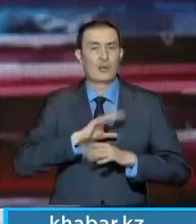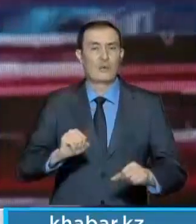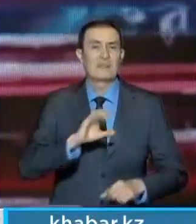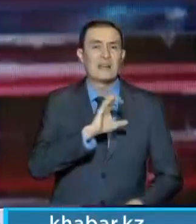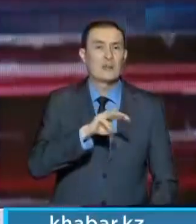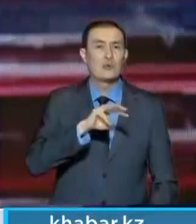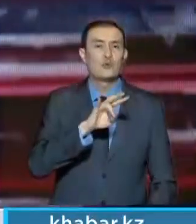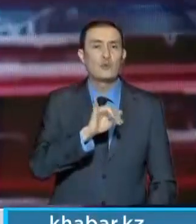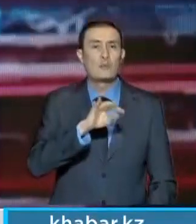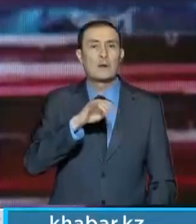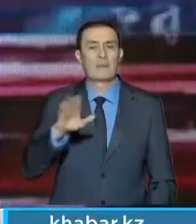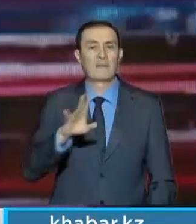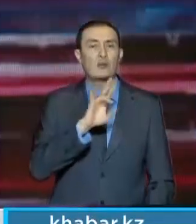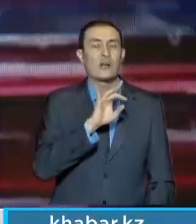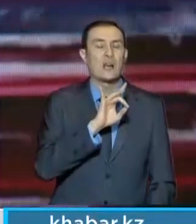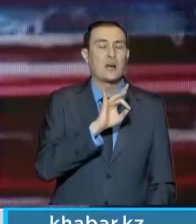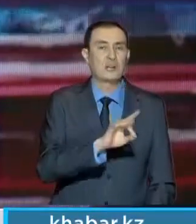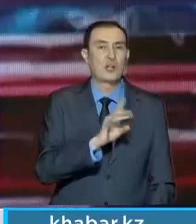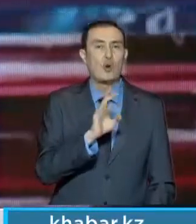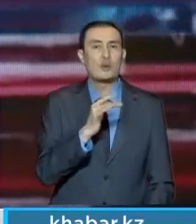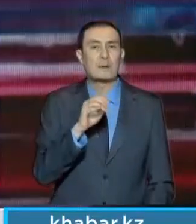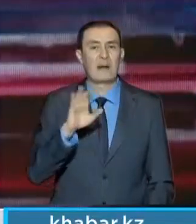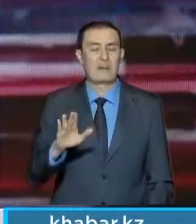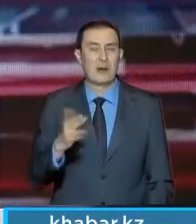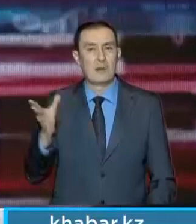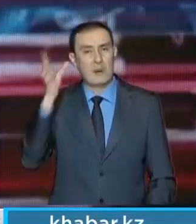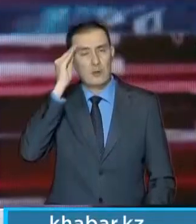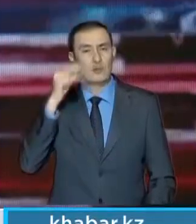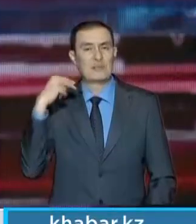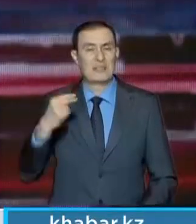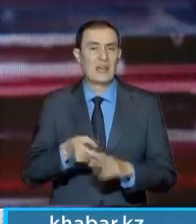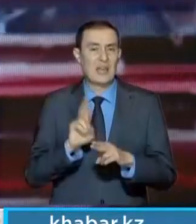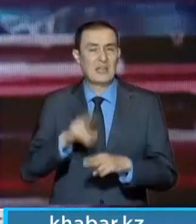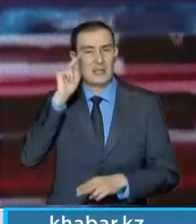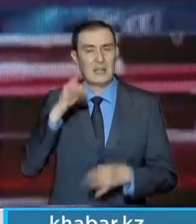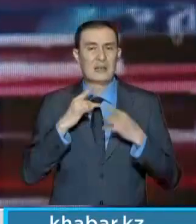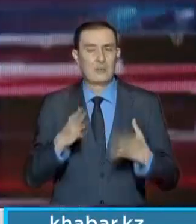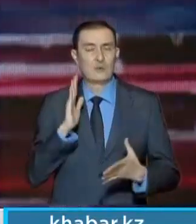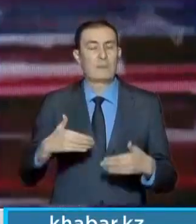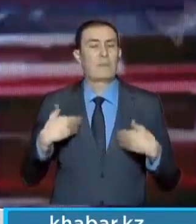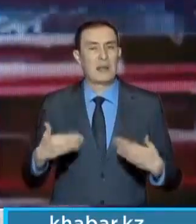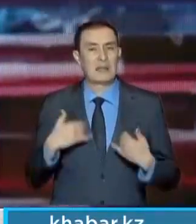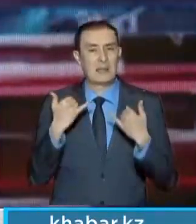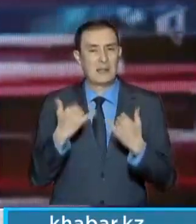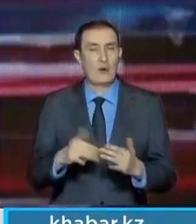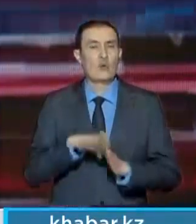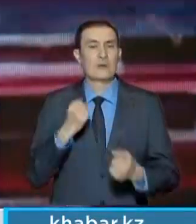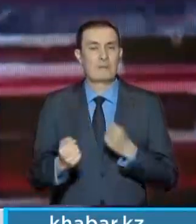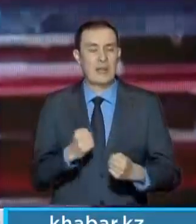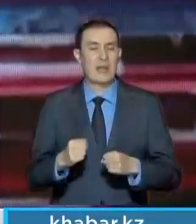Сагадата Нурмагомбетова и Рахымжана Кошкарбаева. По мнению президента, чествование этих дат станет полезным с точки зрения